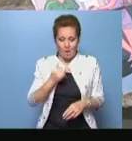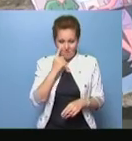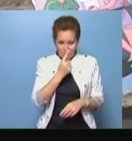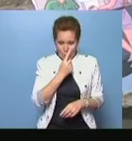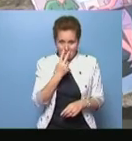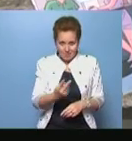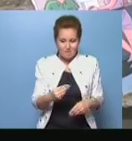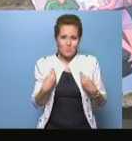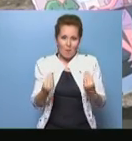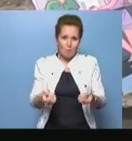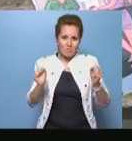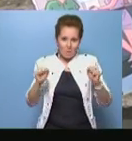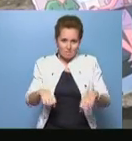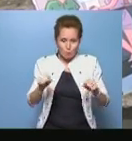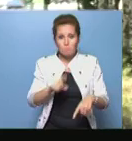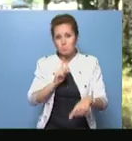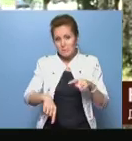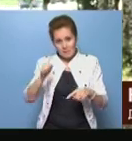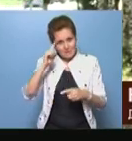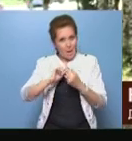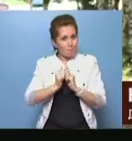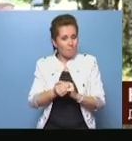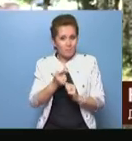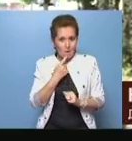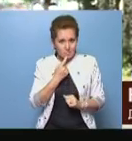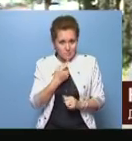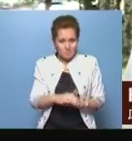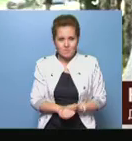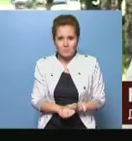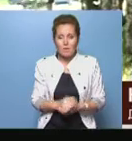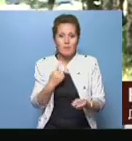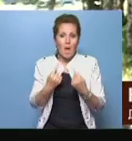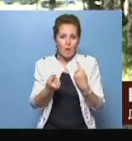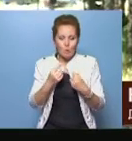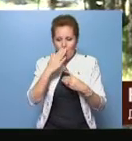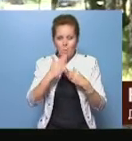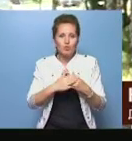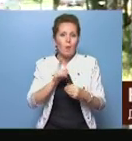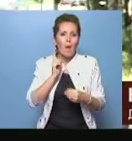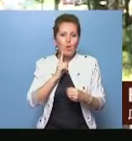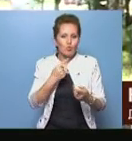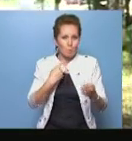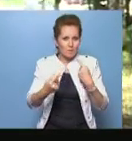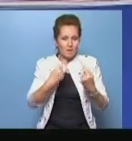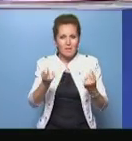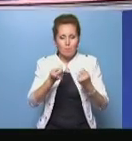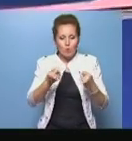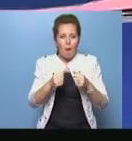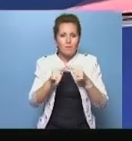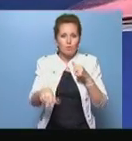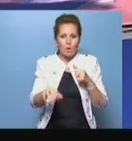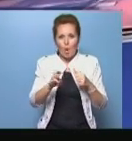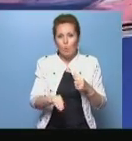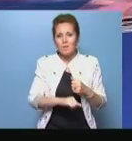дает возможность быстрее запоминать язык. Диалоги, я сказала бы, ближе к молодежному сленгу, они несколько отличаются от удмуртского литературного